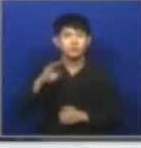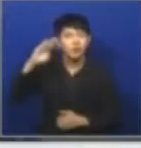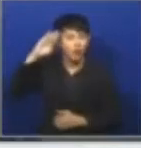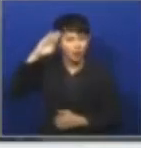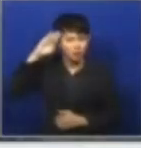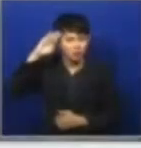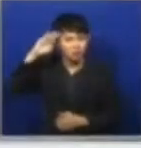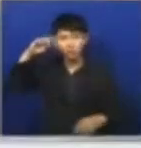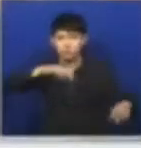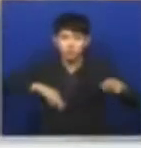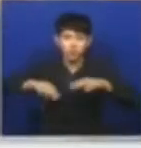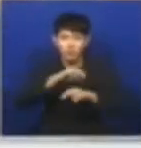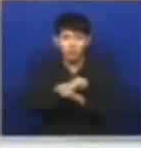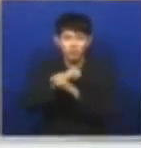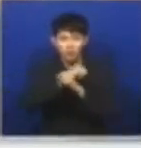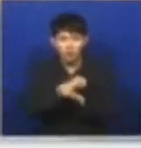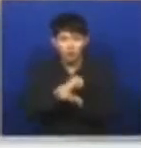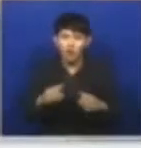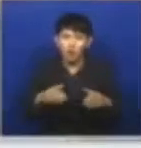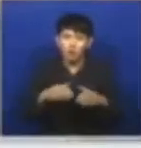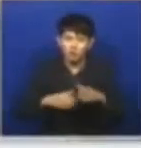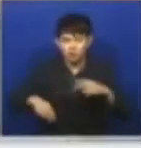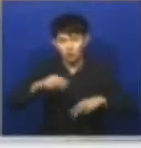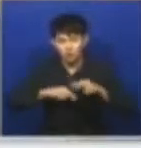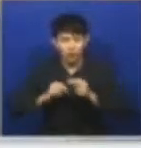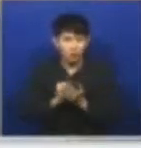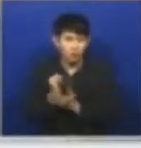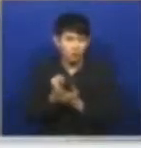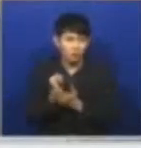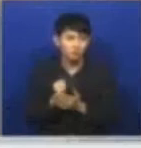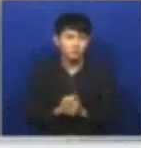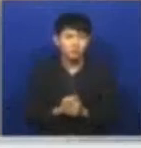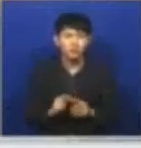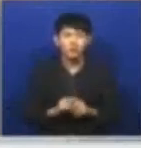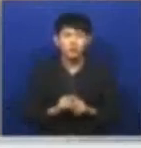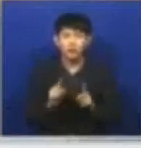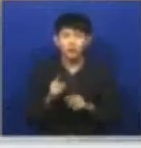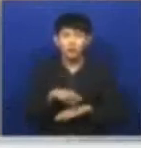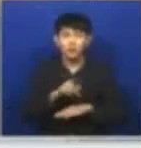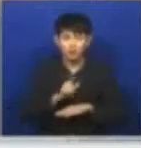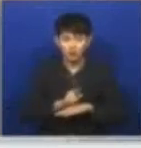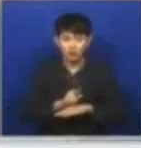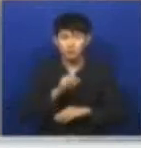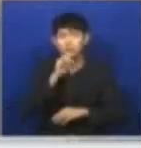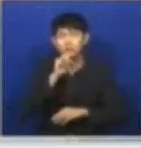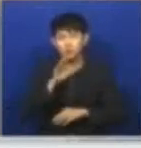ทหารกองกำลังอะไรต่างๆดูแลหมดถูกแต่ว่าท่านประธานครับผมเรียนท่านประธานว่